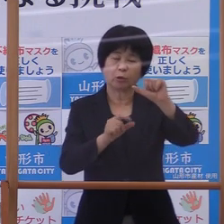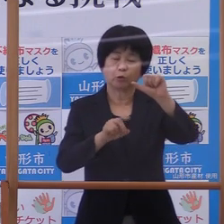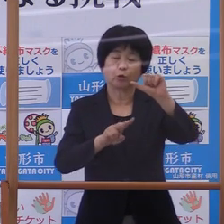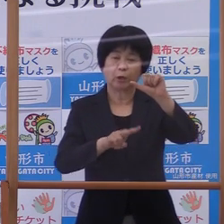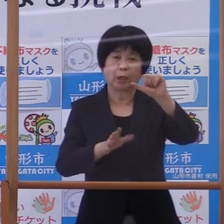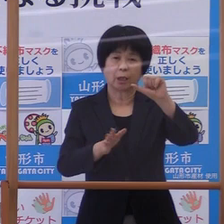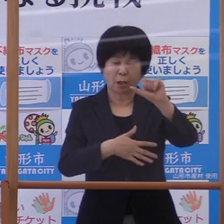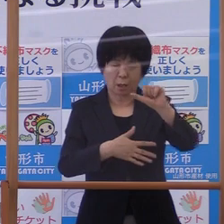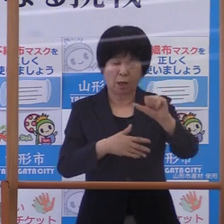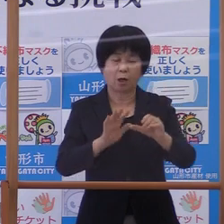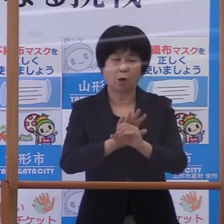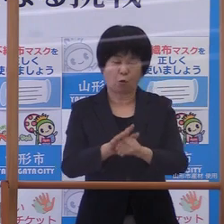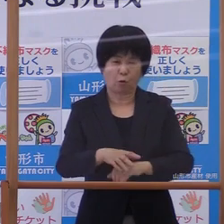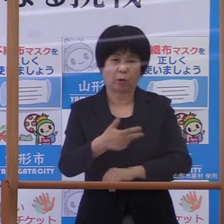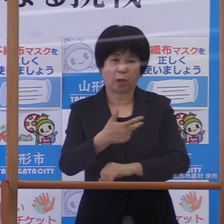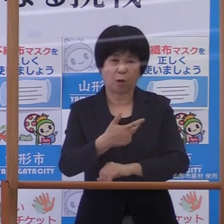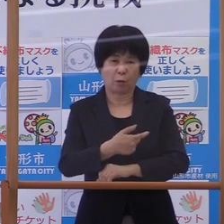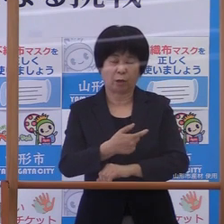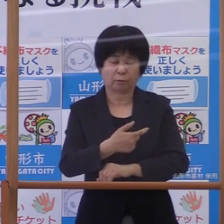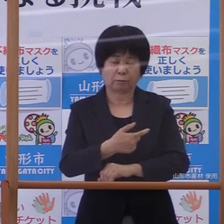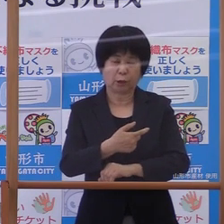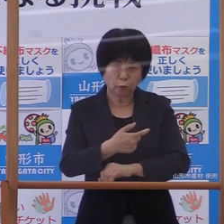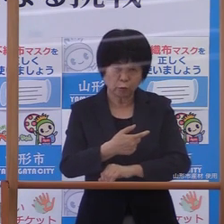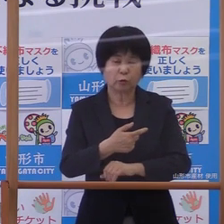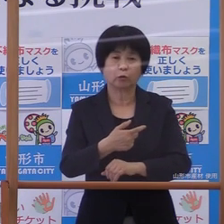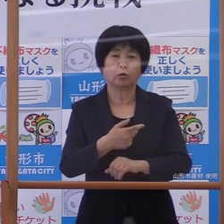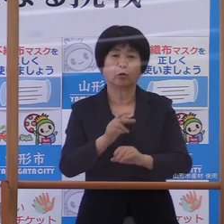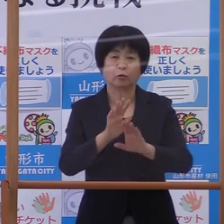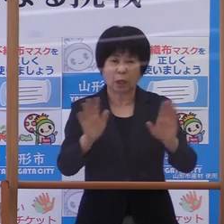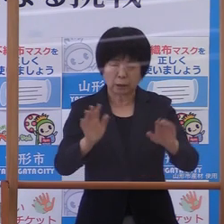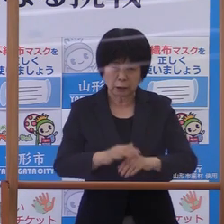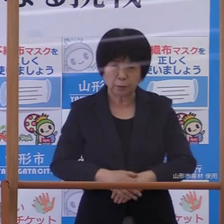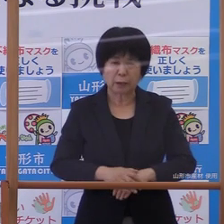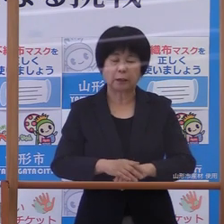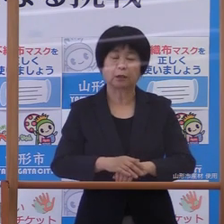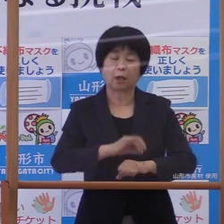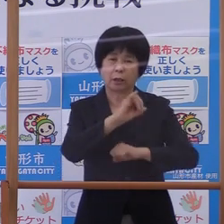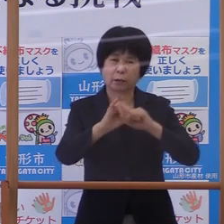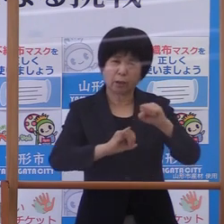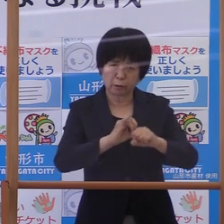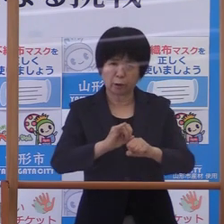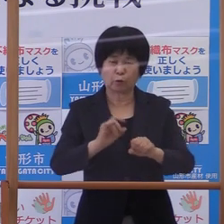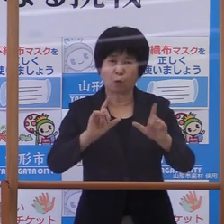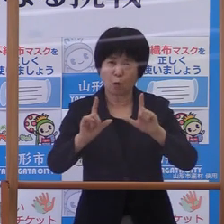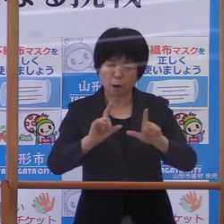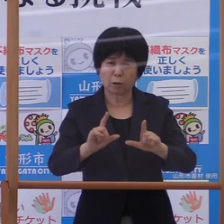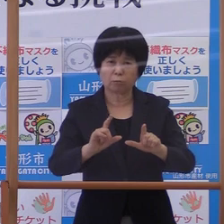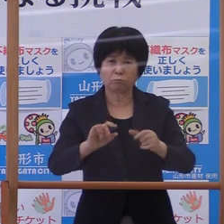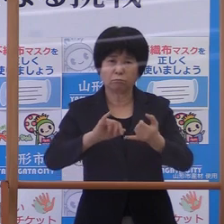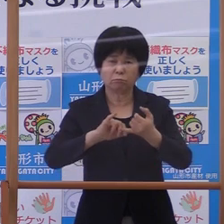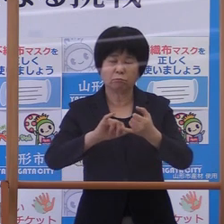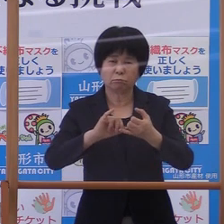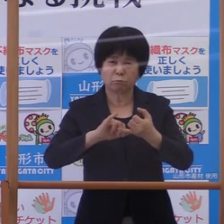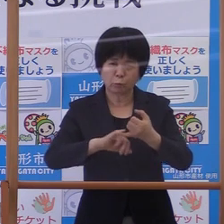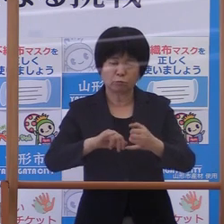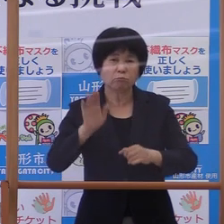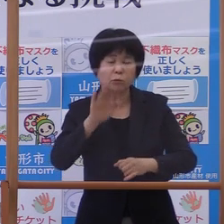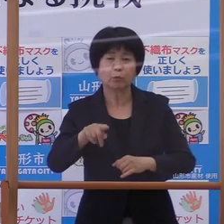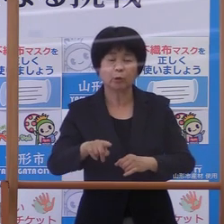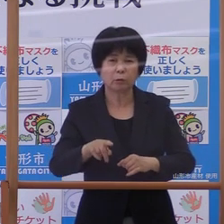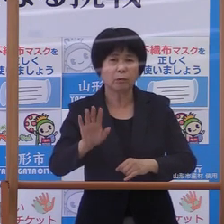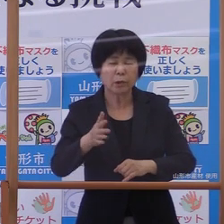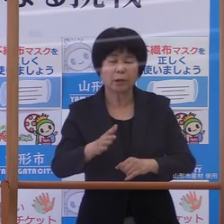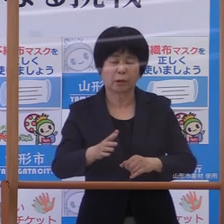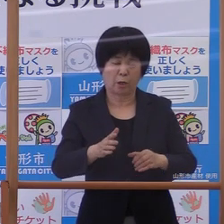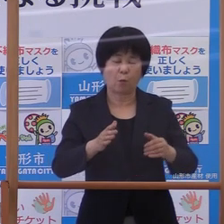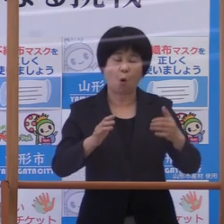日から新型コロナワクチン接種の予約を開始しましたが、ウェブや LINE での予約がスムーズであった一方、コールセンターに電話が